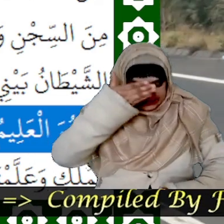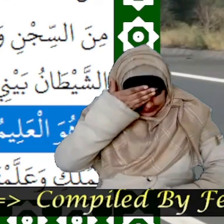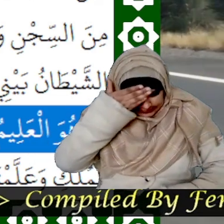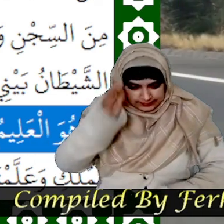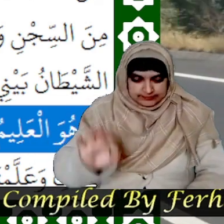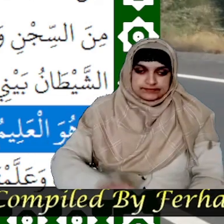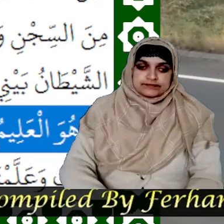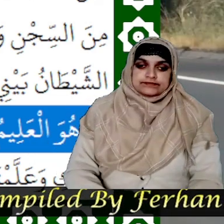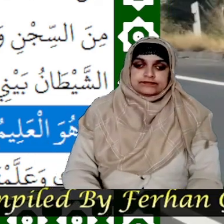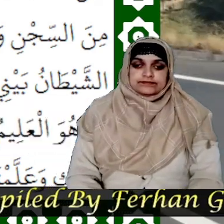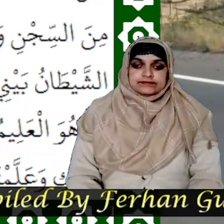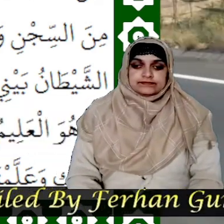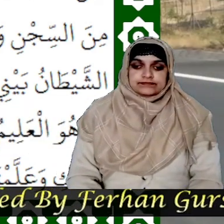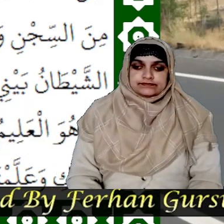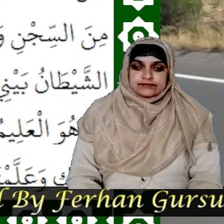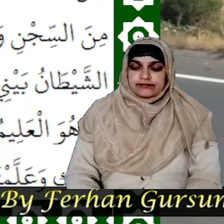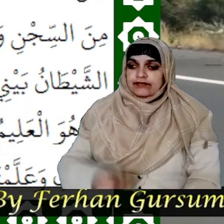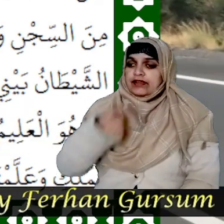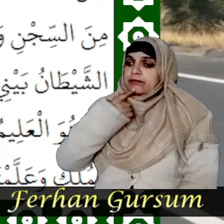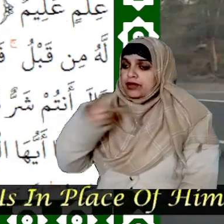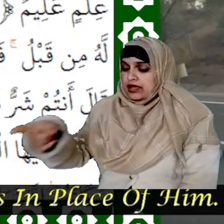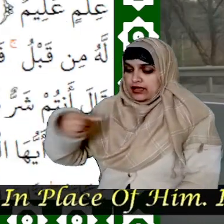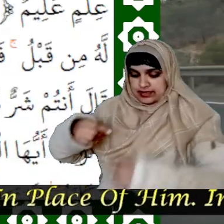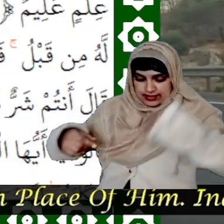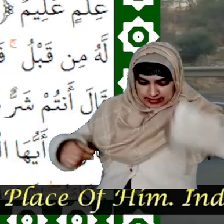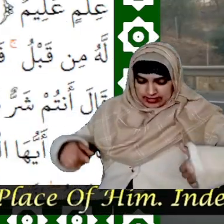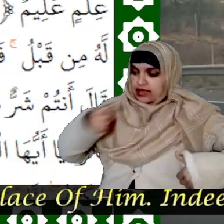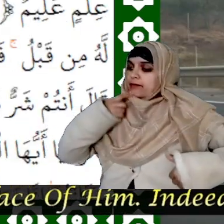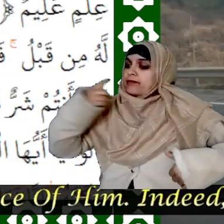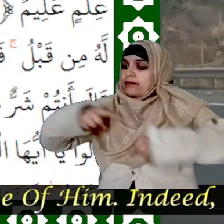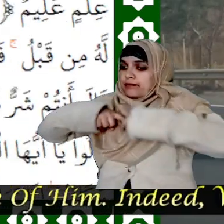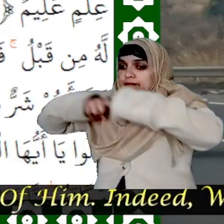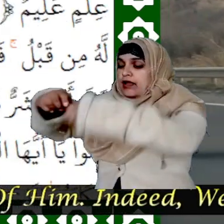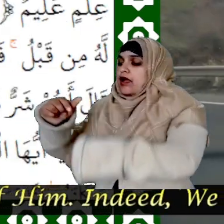أطلو إساب بيخ ألاكيم دلقا ساقيس لكم هذا المادة درسي